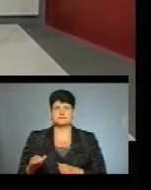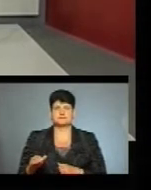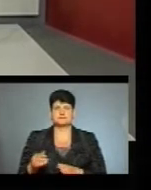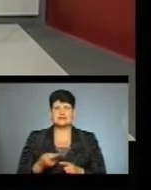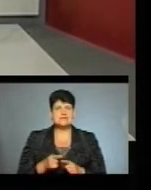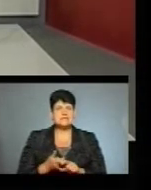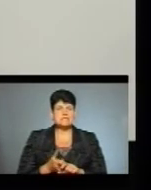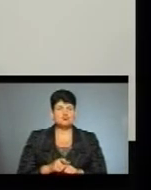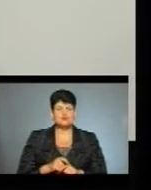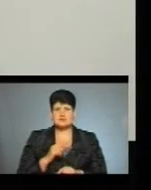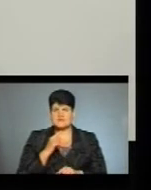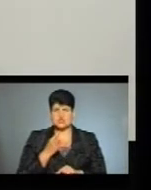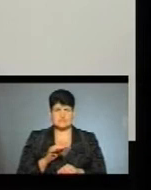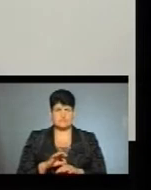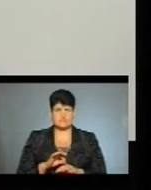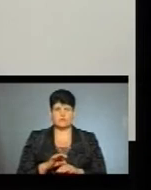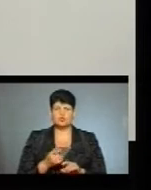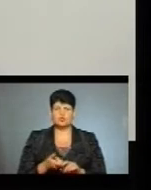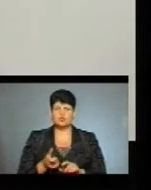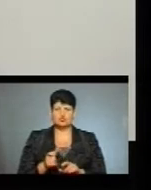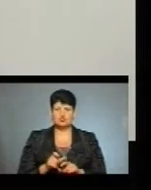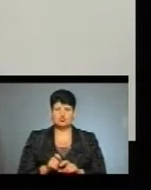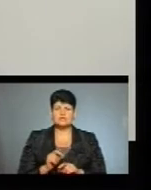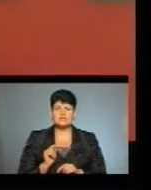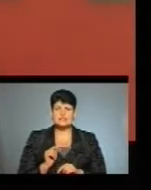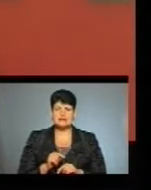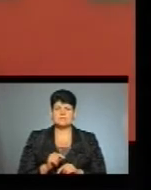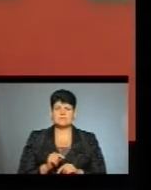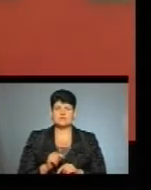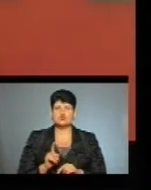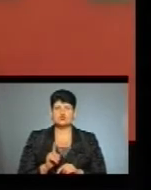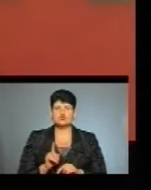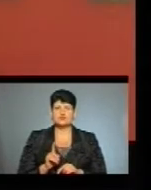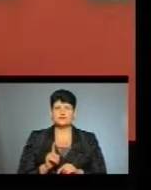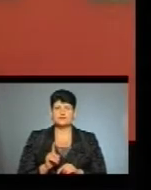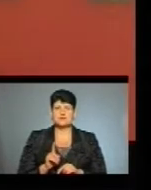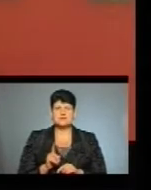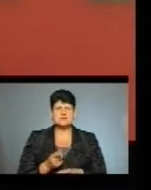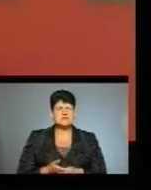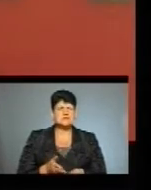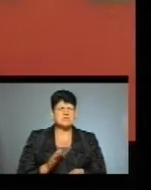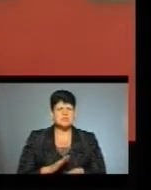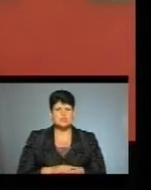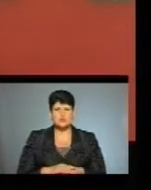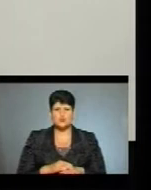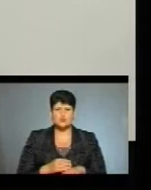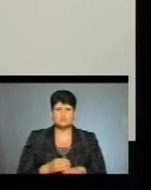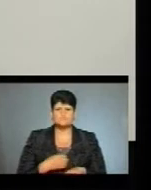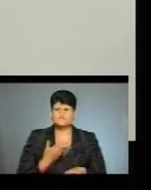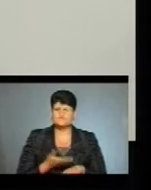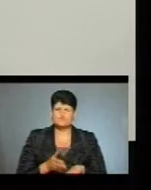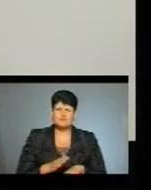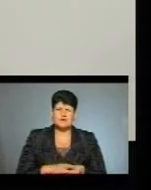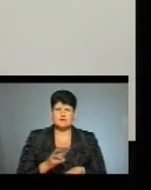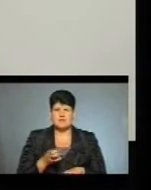Це дуже важке захворювання, воно дуже важке ще тим, що страшні ускладнення йдуть. Ці діти,